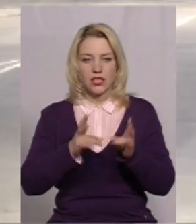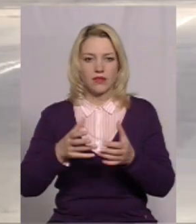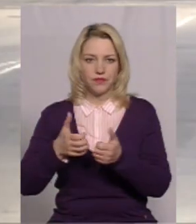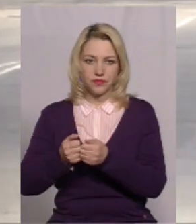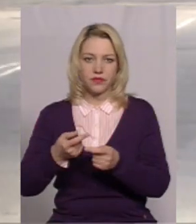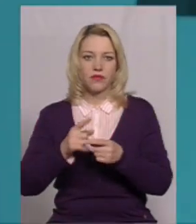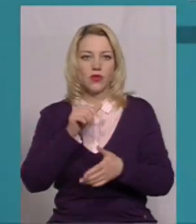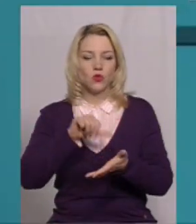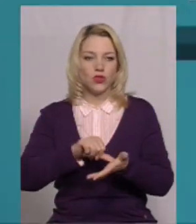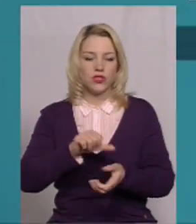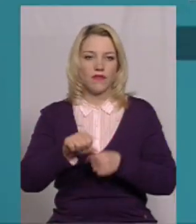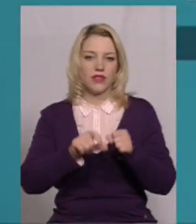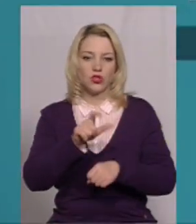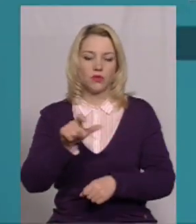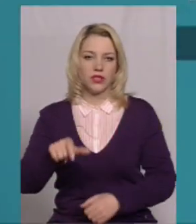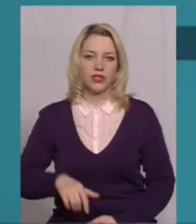участю велосипедистів.